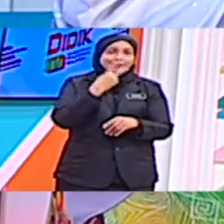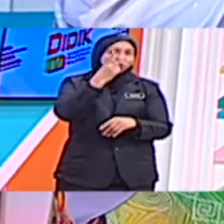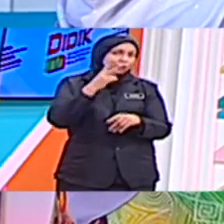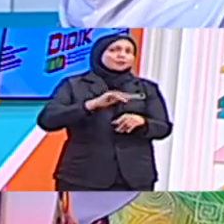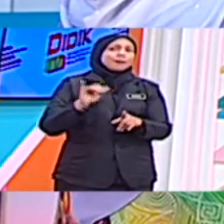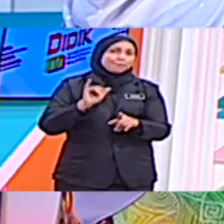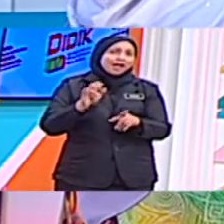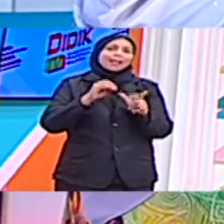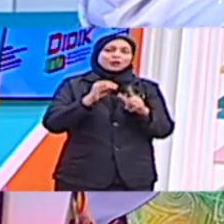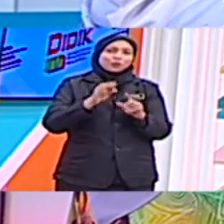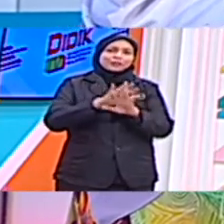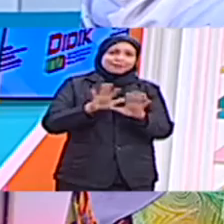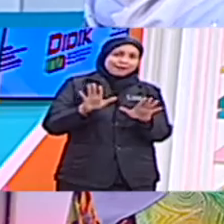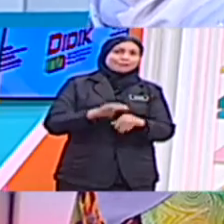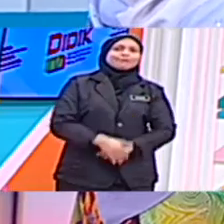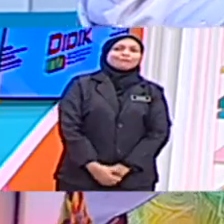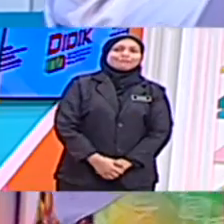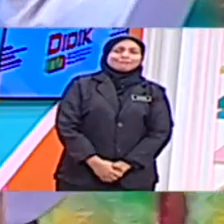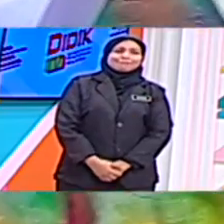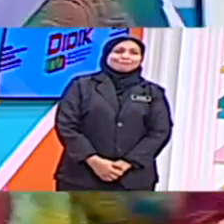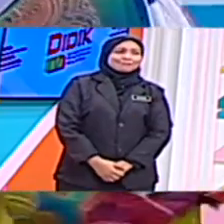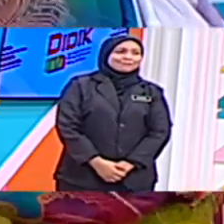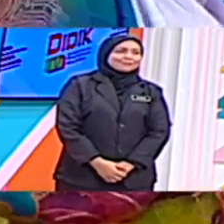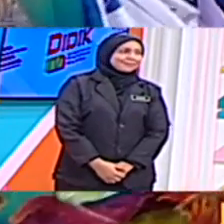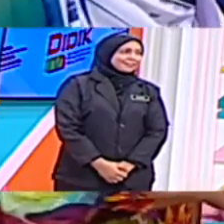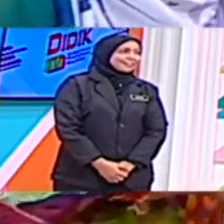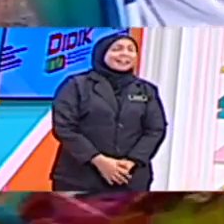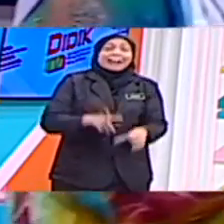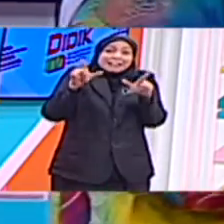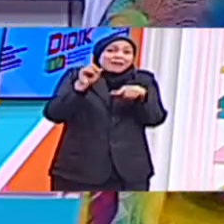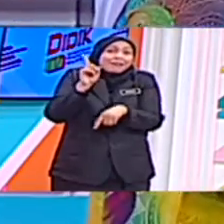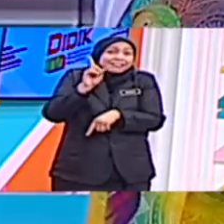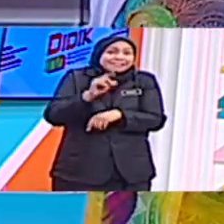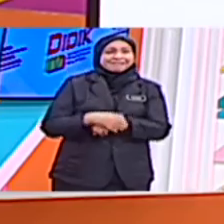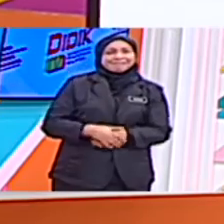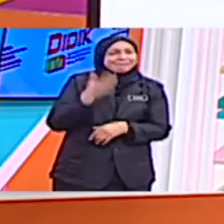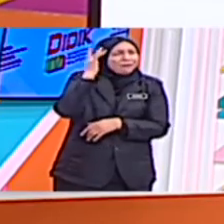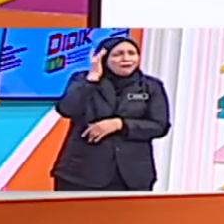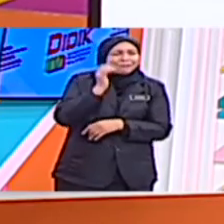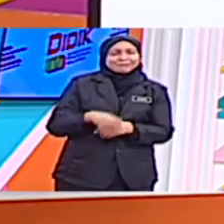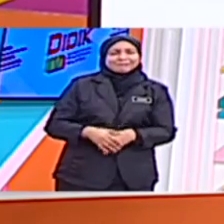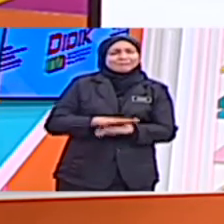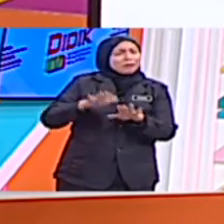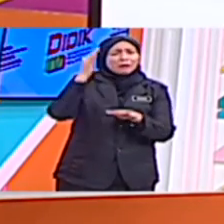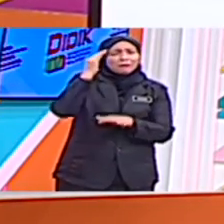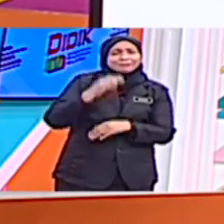ke tak sama sebenarnya. Nak letak kat mana ni? Tak kat tepi ni lah.